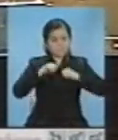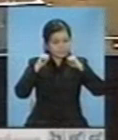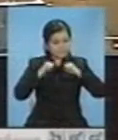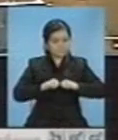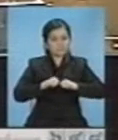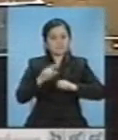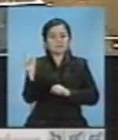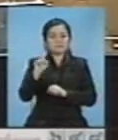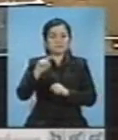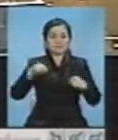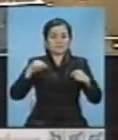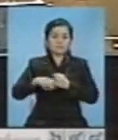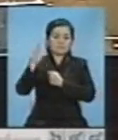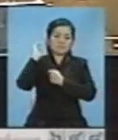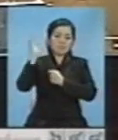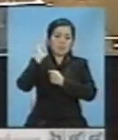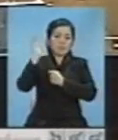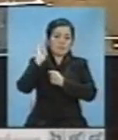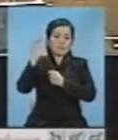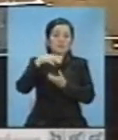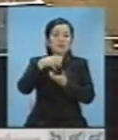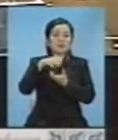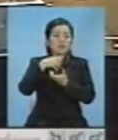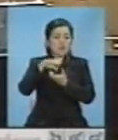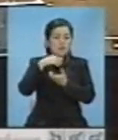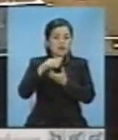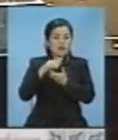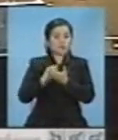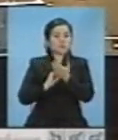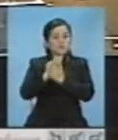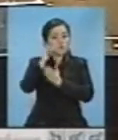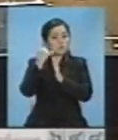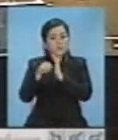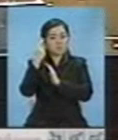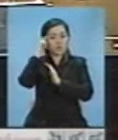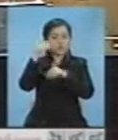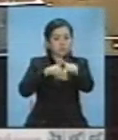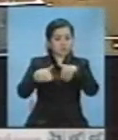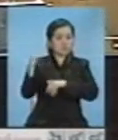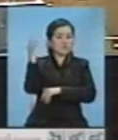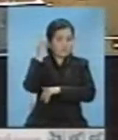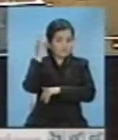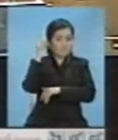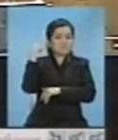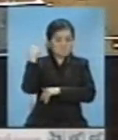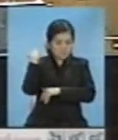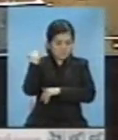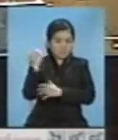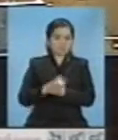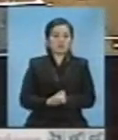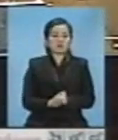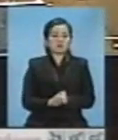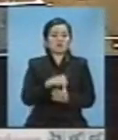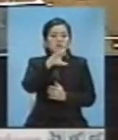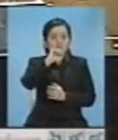ท่านจุลินกำลังแสดงความคิดเห็นนะครับจริงเท็จยังไงประชาชนก็ฟังอยู่เพราะฉะนั้นท่านสุนัยควรต้องให้เกียรตินะ